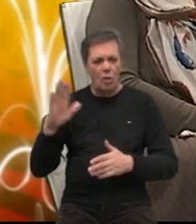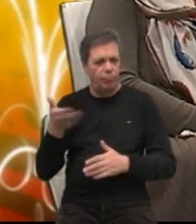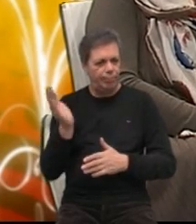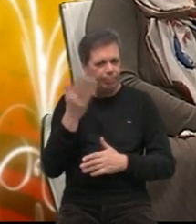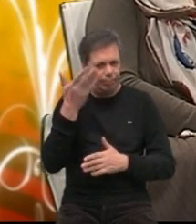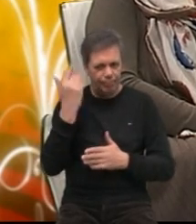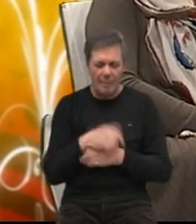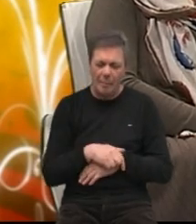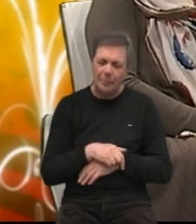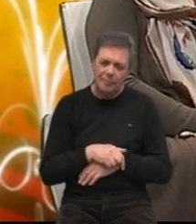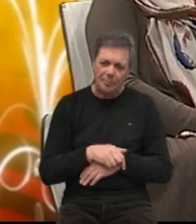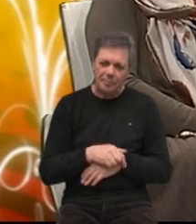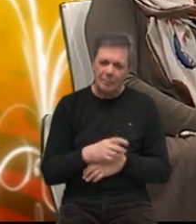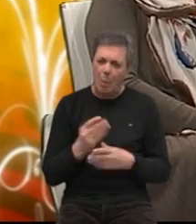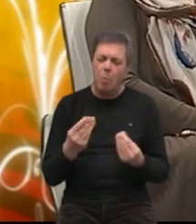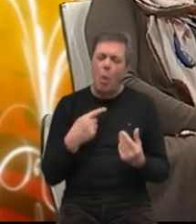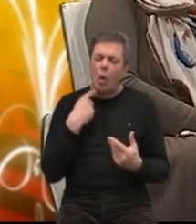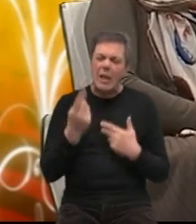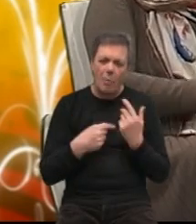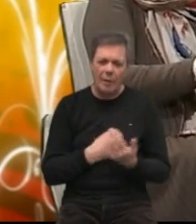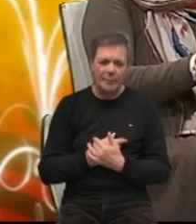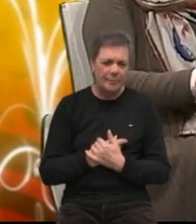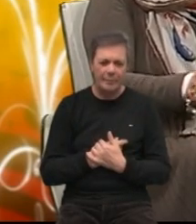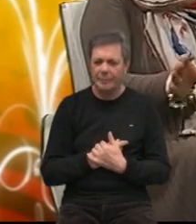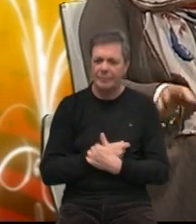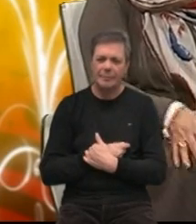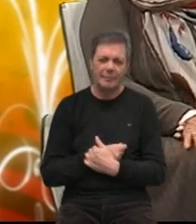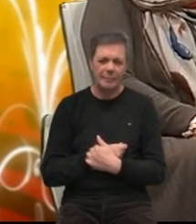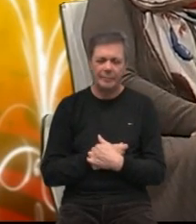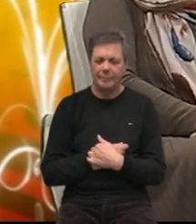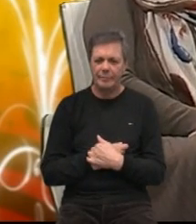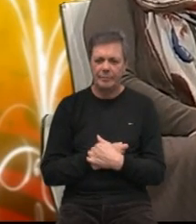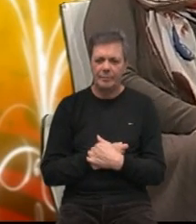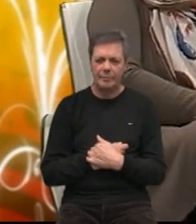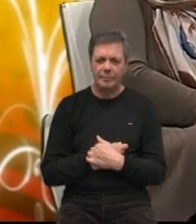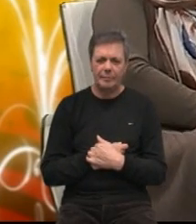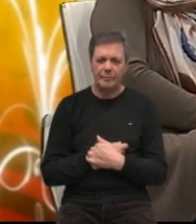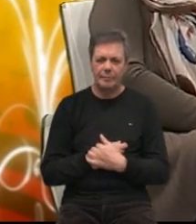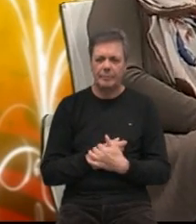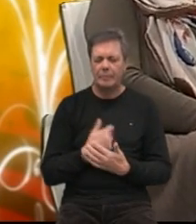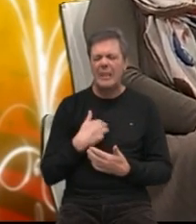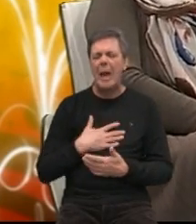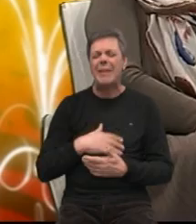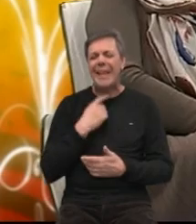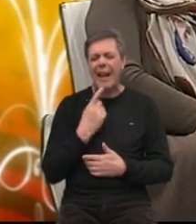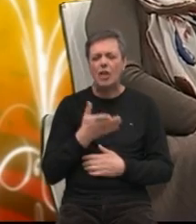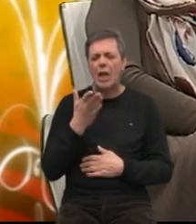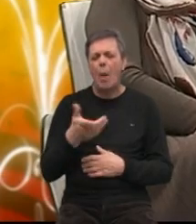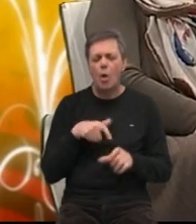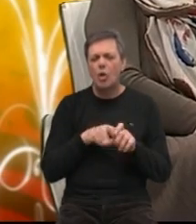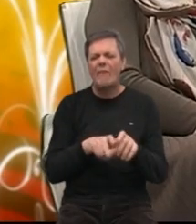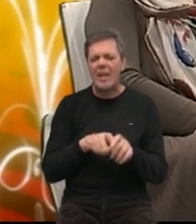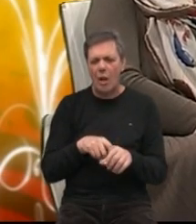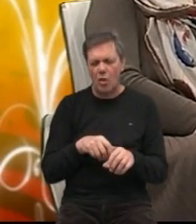koliko tema mi u stvari imamo. Puno smo toga još dotakli. Ne, mi ćemo ovako. Ja bih samo htjela reći da je ono što je vezano